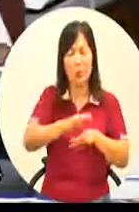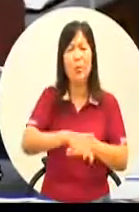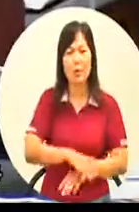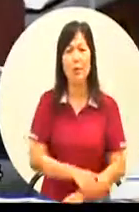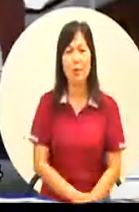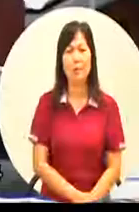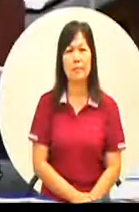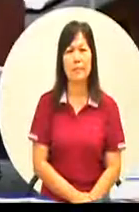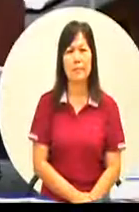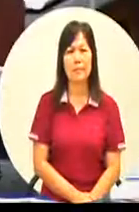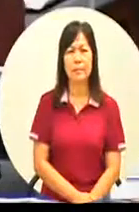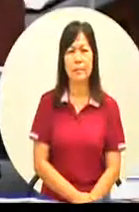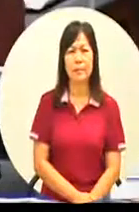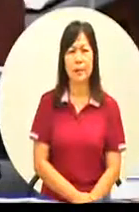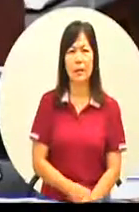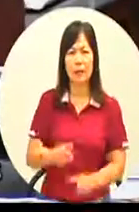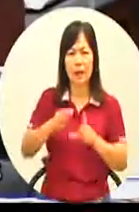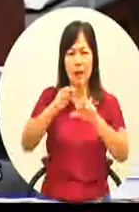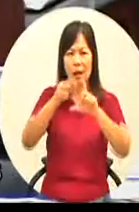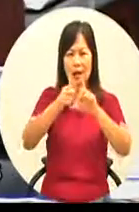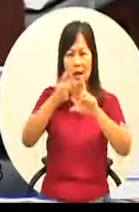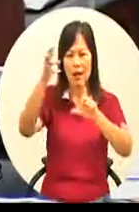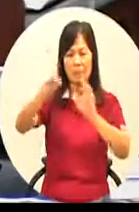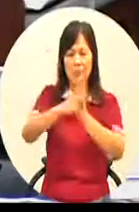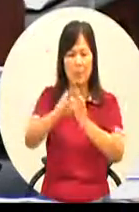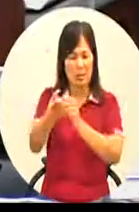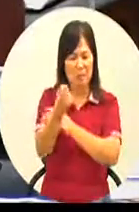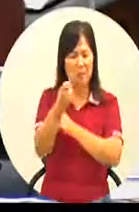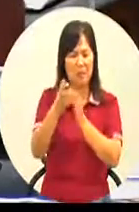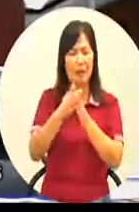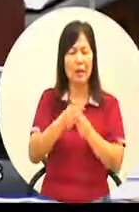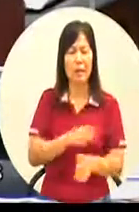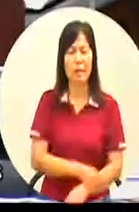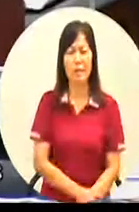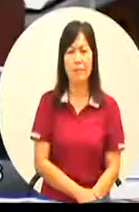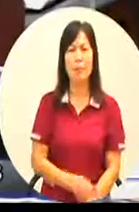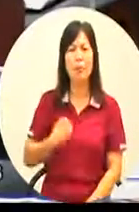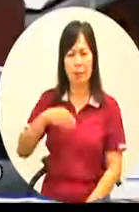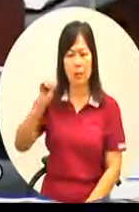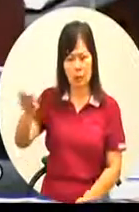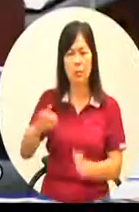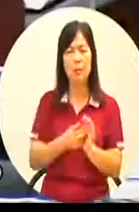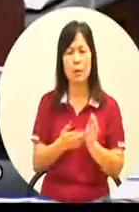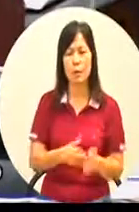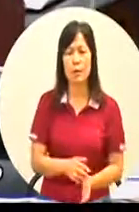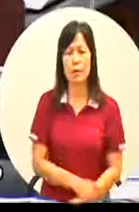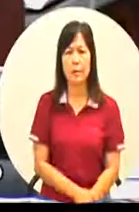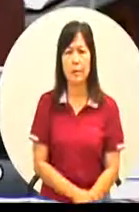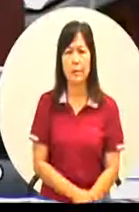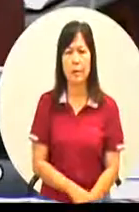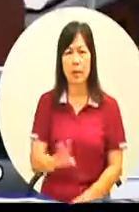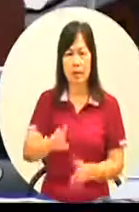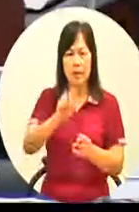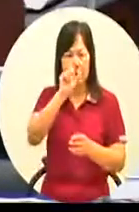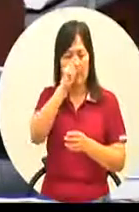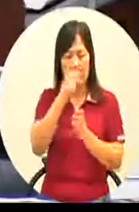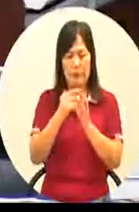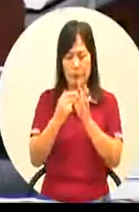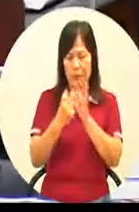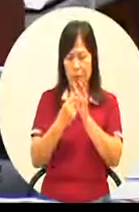這樣，這樣，區長要今年考一個啦，我有跟他說，我就是要凸顯這個問題